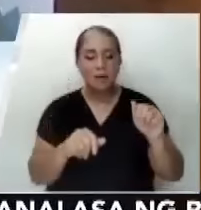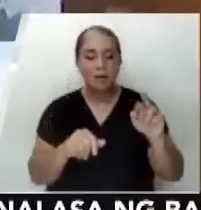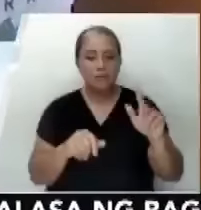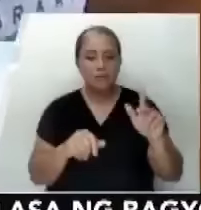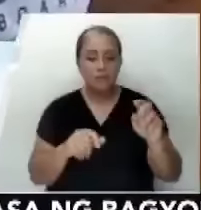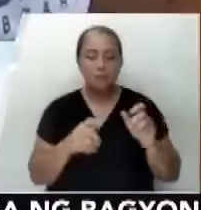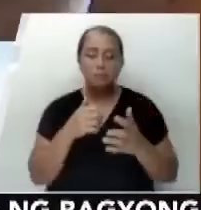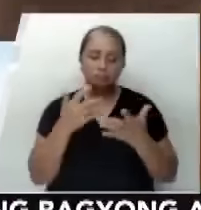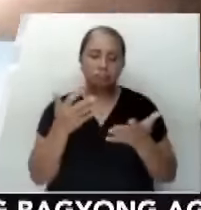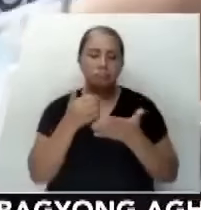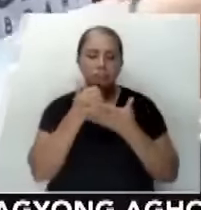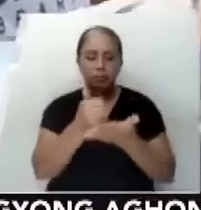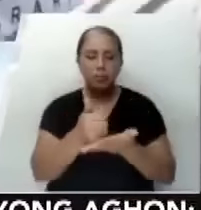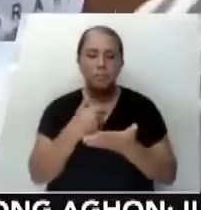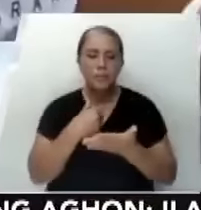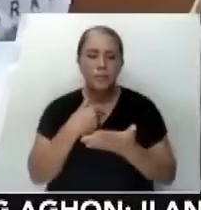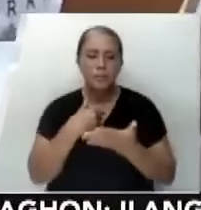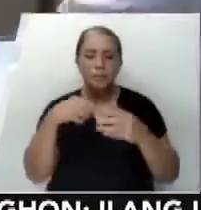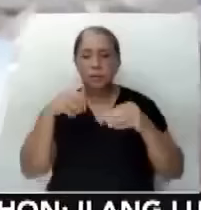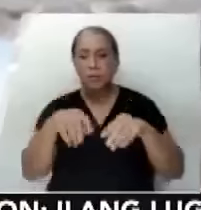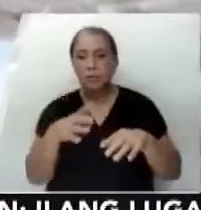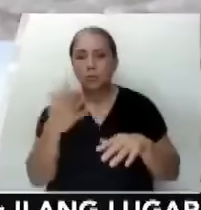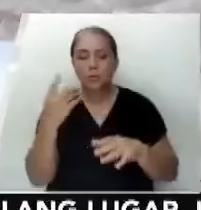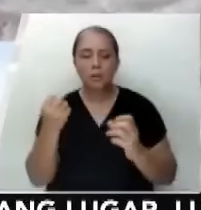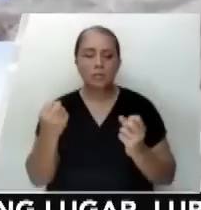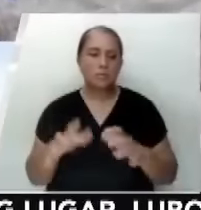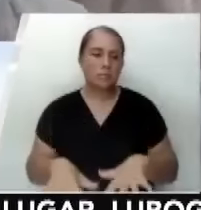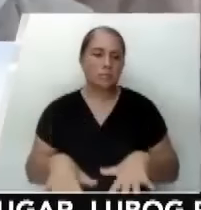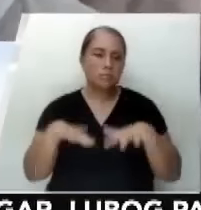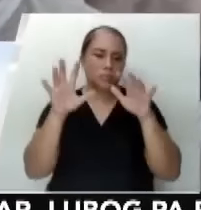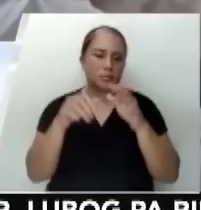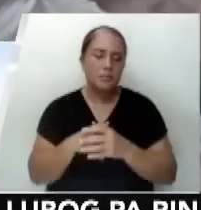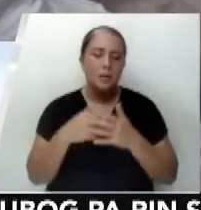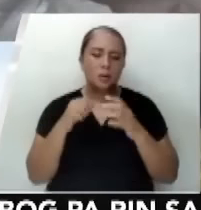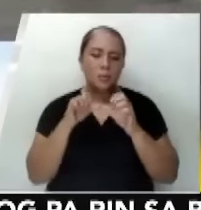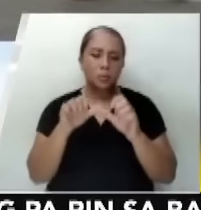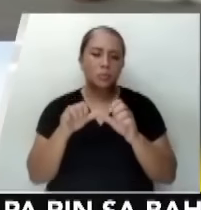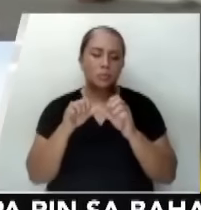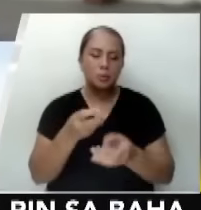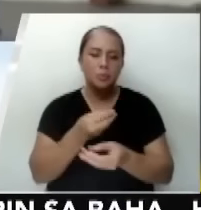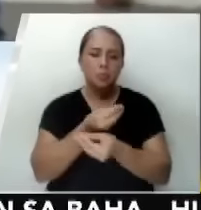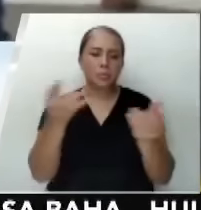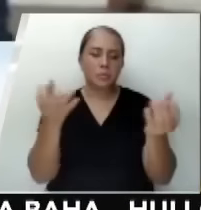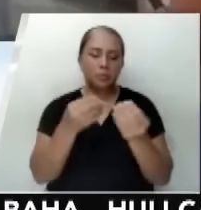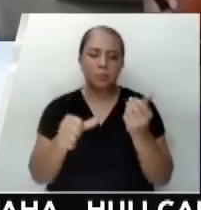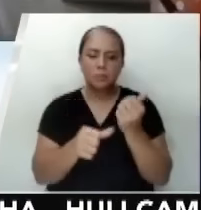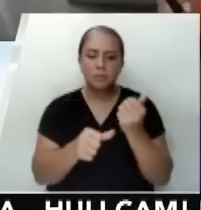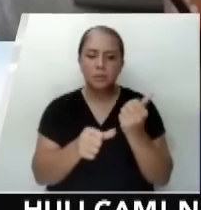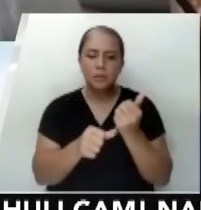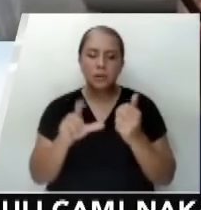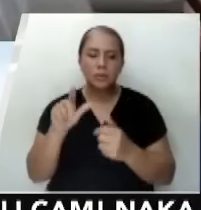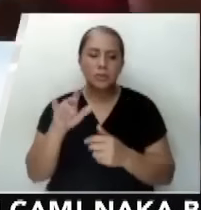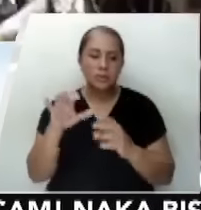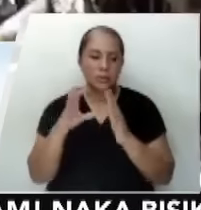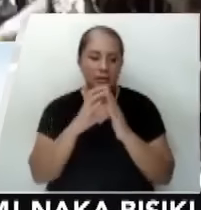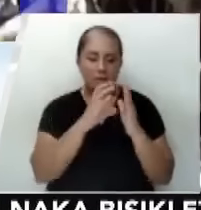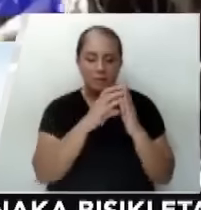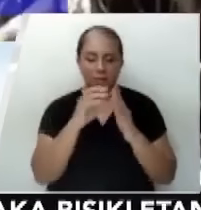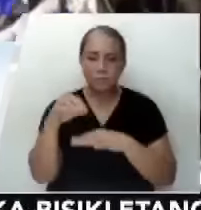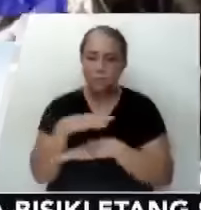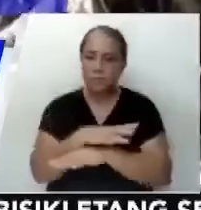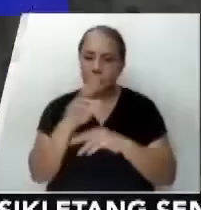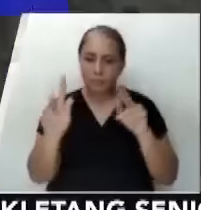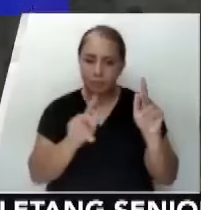kanila na nawalan dahil sa malawakang pagbaha. Tuloy-tuloy din ang pamamahagi ng ayuda ng Lucena City sa mga apektadong residente. Sa